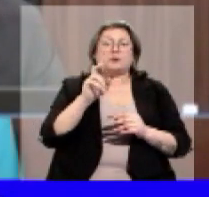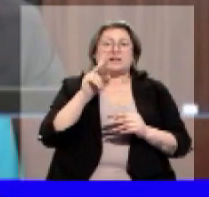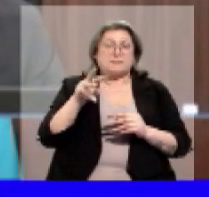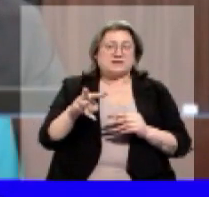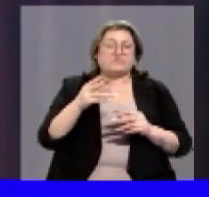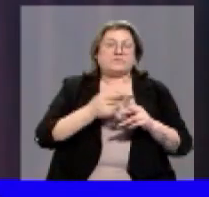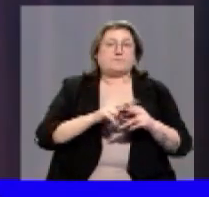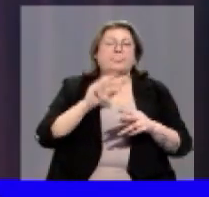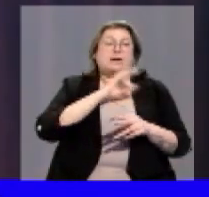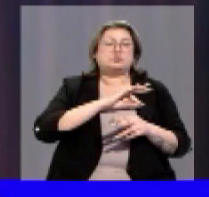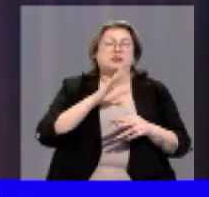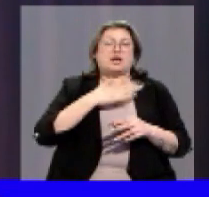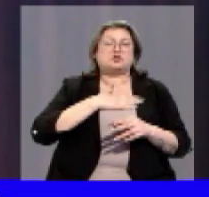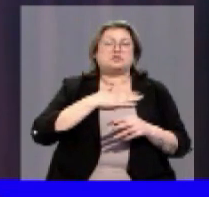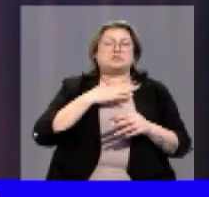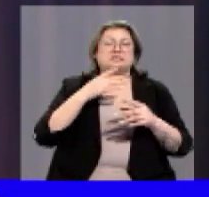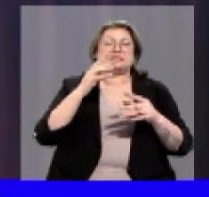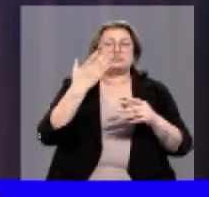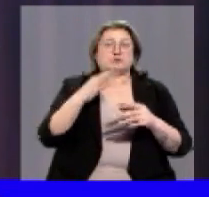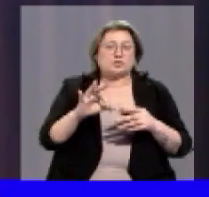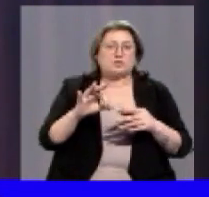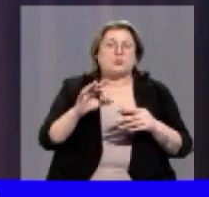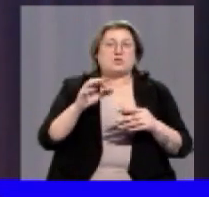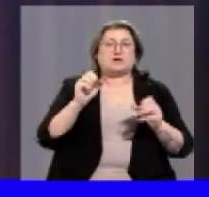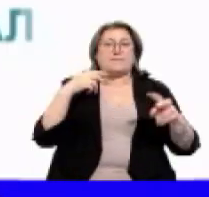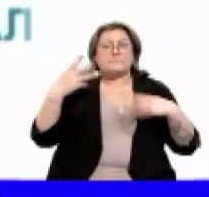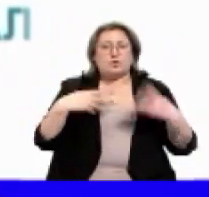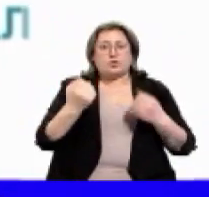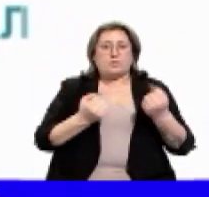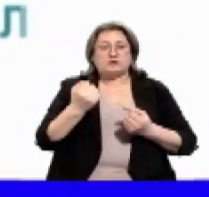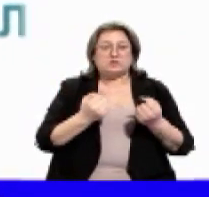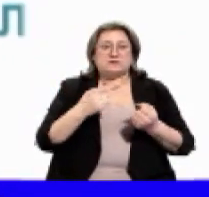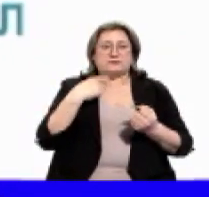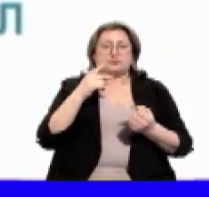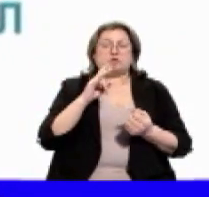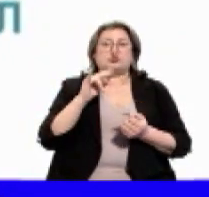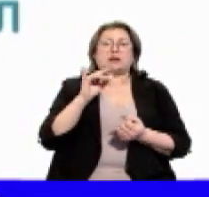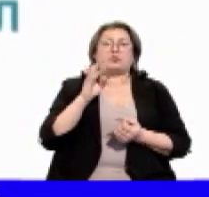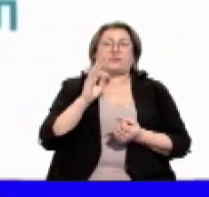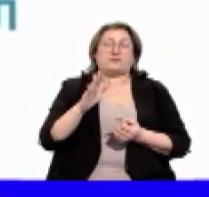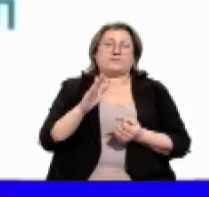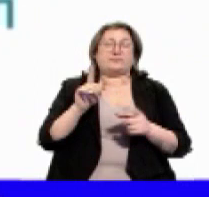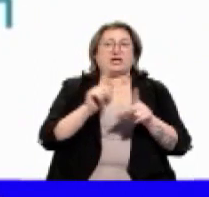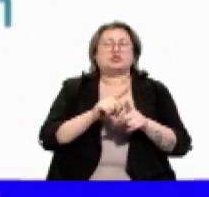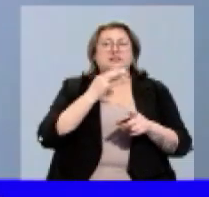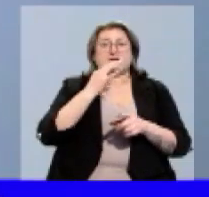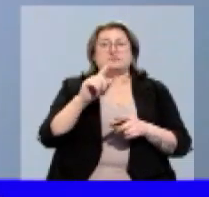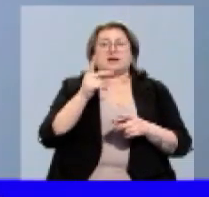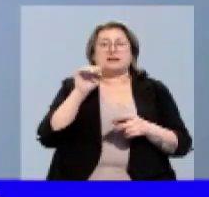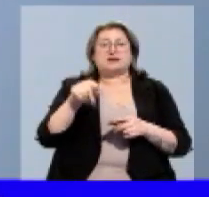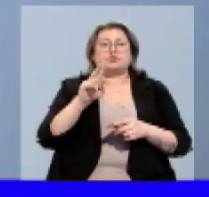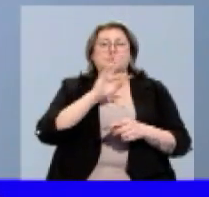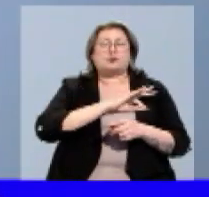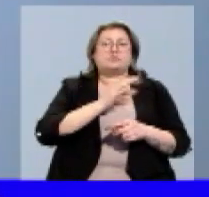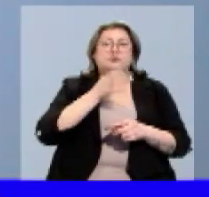кубокилометров как раз используют наши станции технического обслуживания на мойку автомашин, сказал Нуржан Нуржигитов. Он также заявил, что для тех,